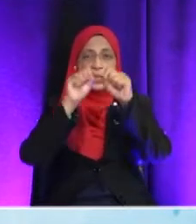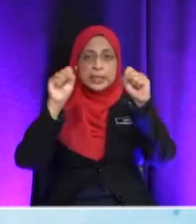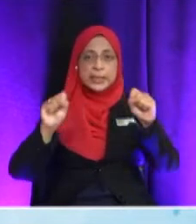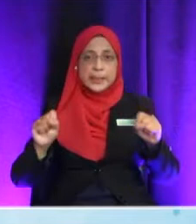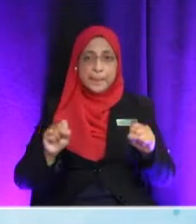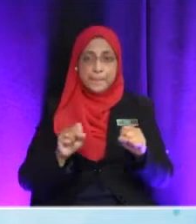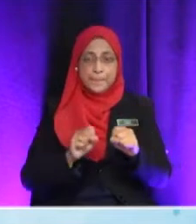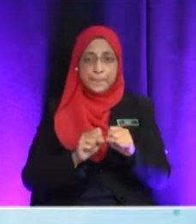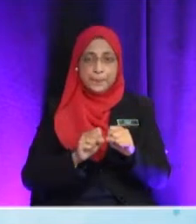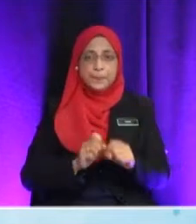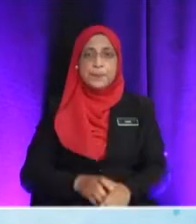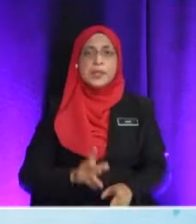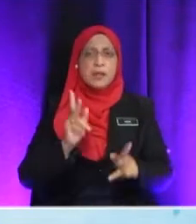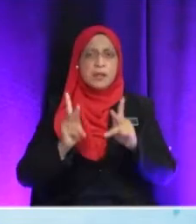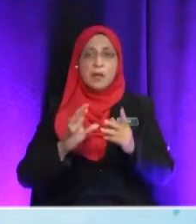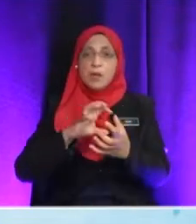Larosa Apakah